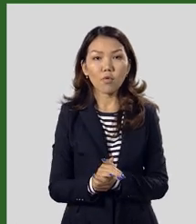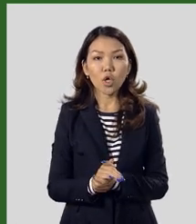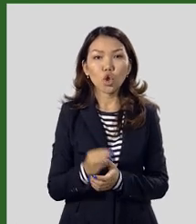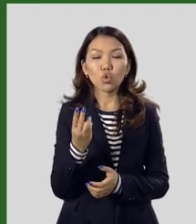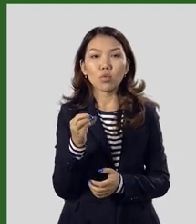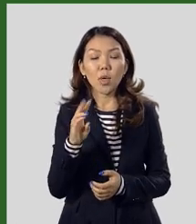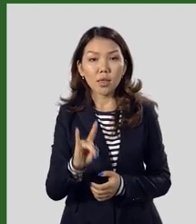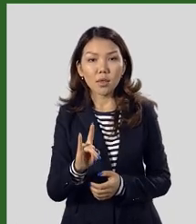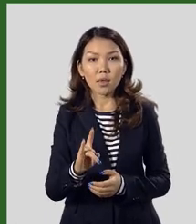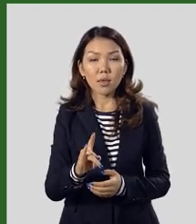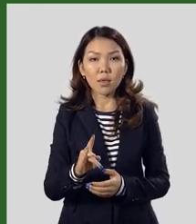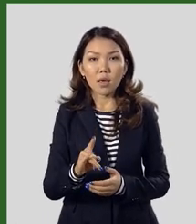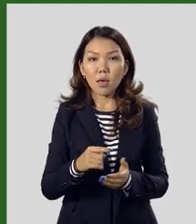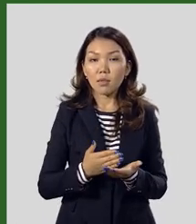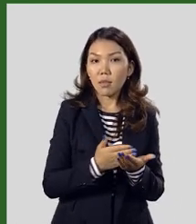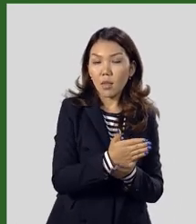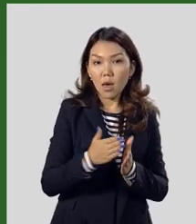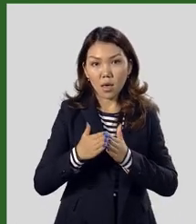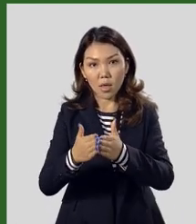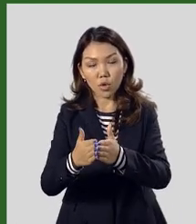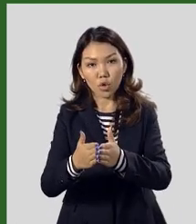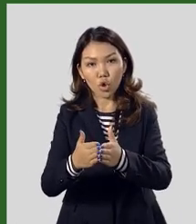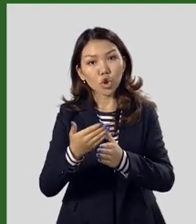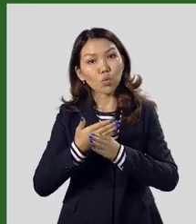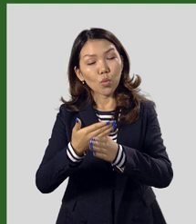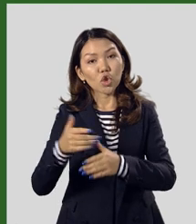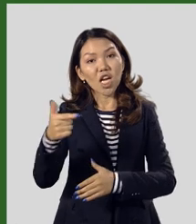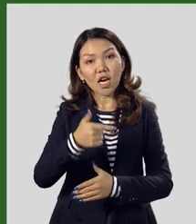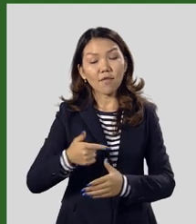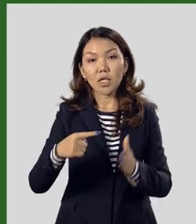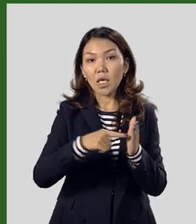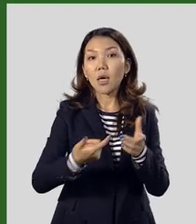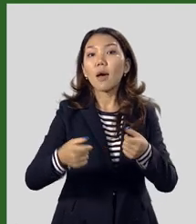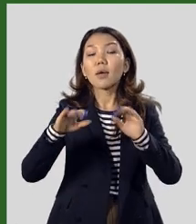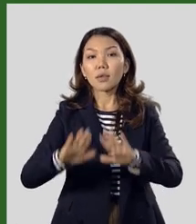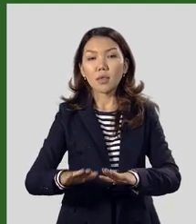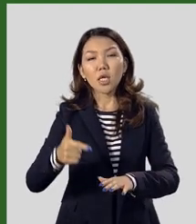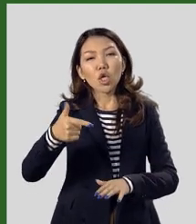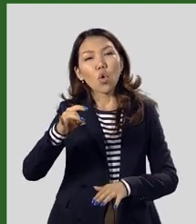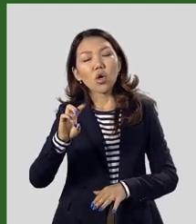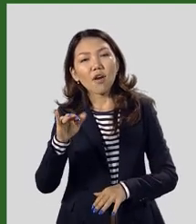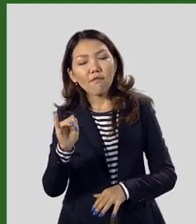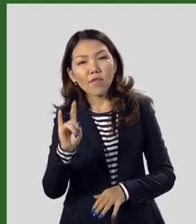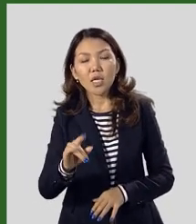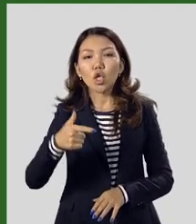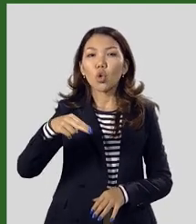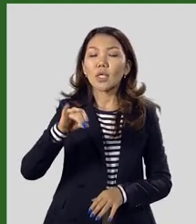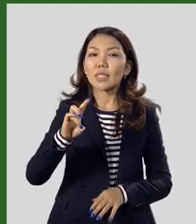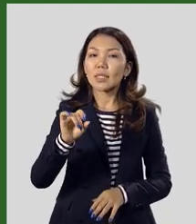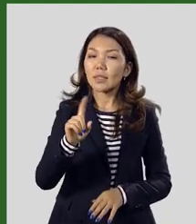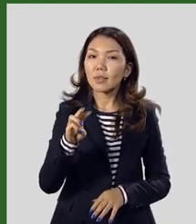прокладывают путь корабля с помощью географических координат. Геологи, географы,